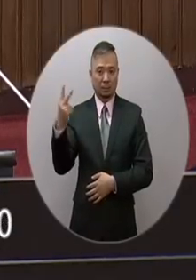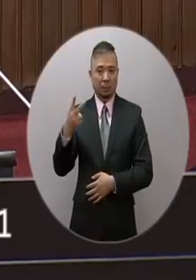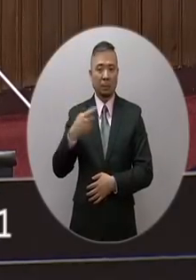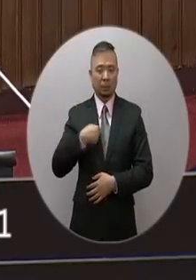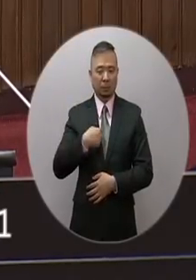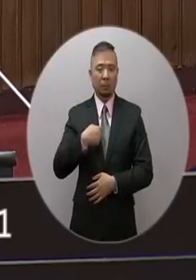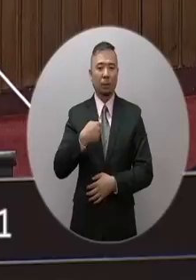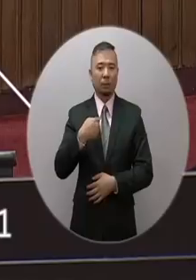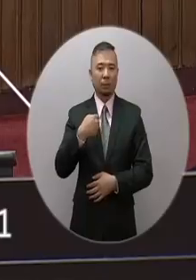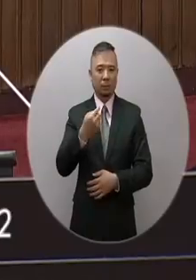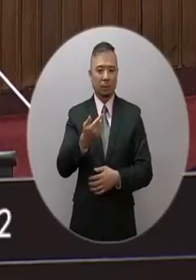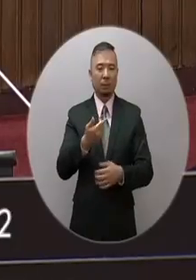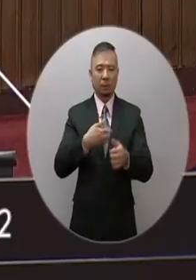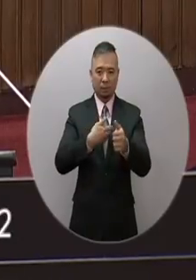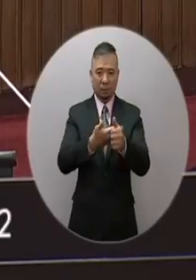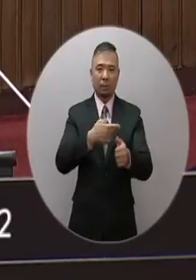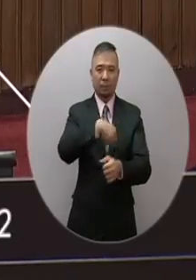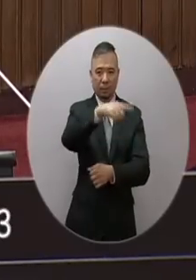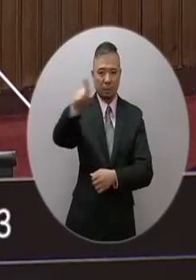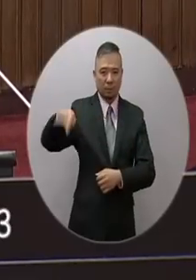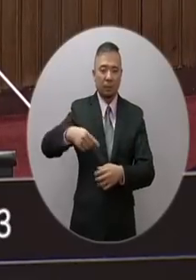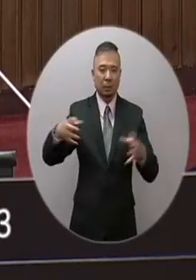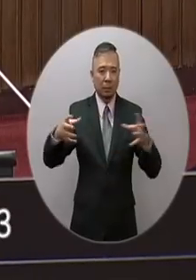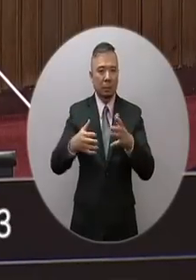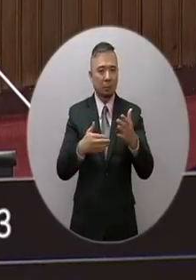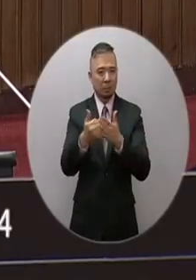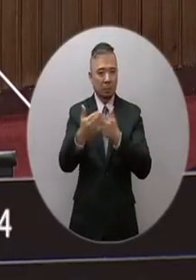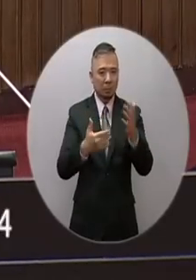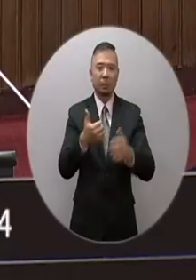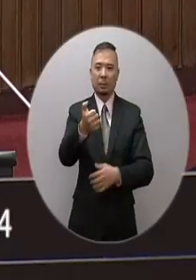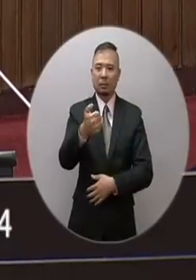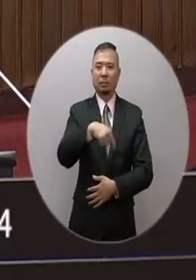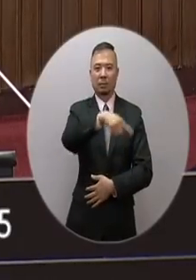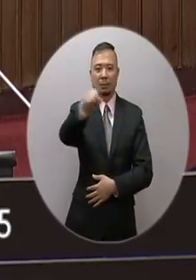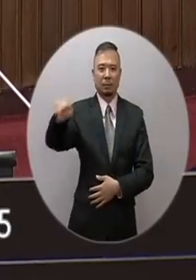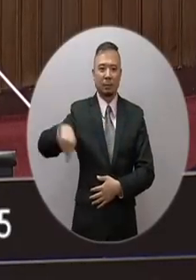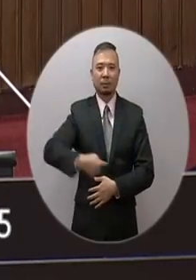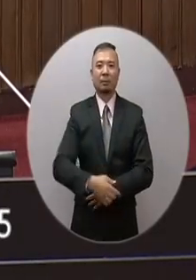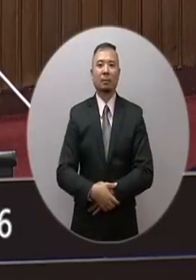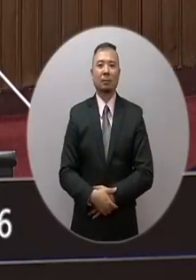位阁员一起来共勉。好，谢谢大家。